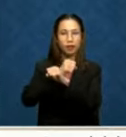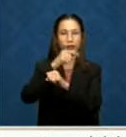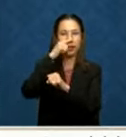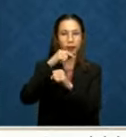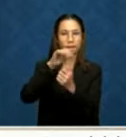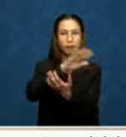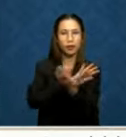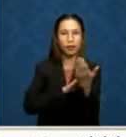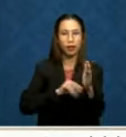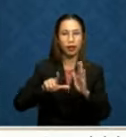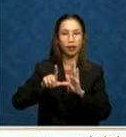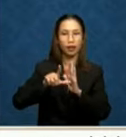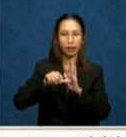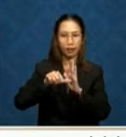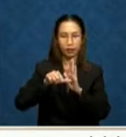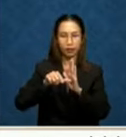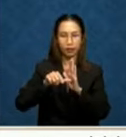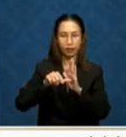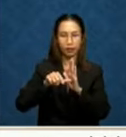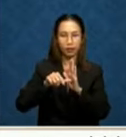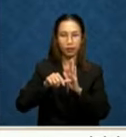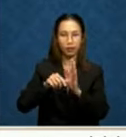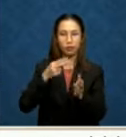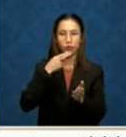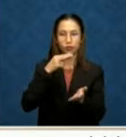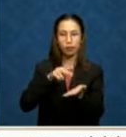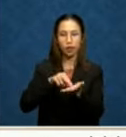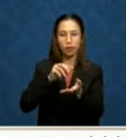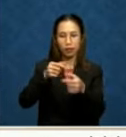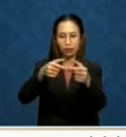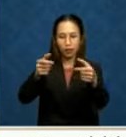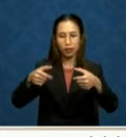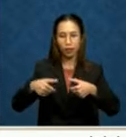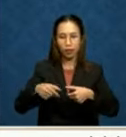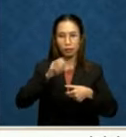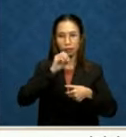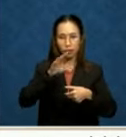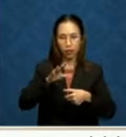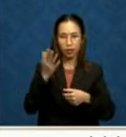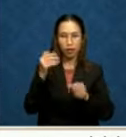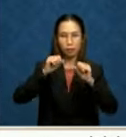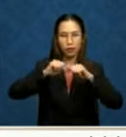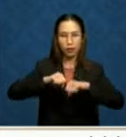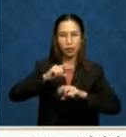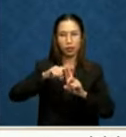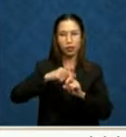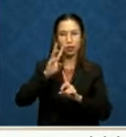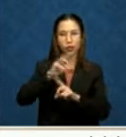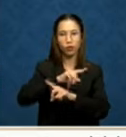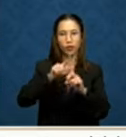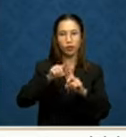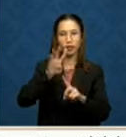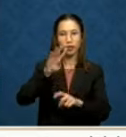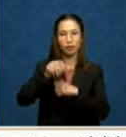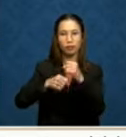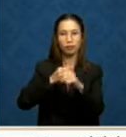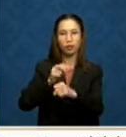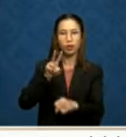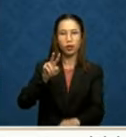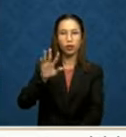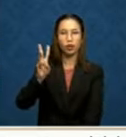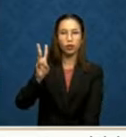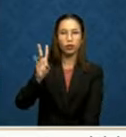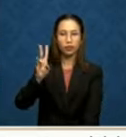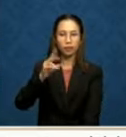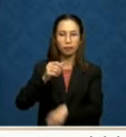ขาธิการคณะรัฐมนตรีได้มีหนังสือแจ้งว่าคณะรัฐมนตรีได้มีมติเมื่อวันที่4มิถุนายน267รับทราบรายงาน